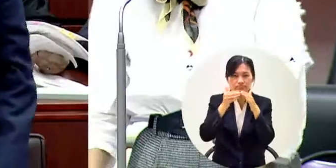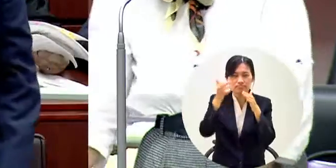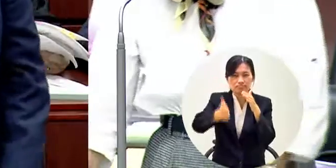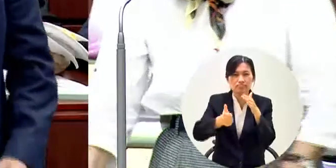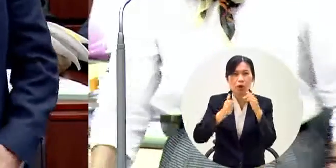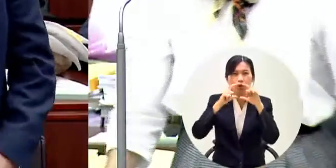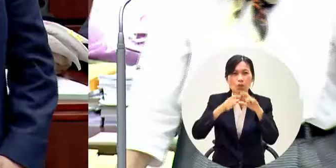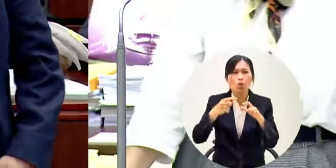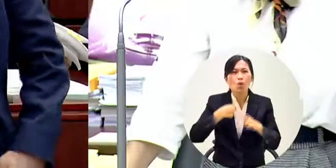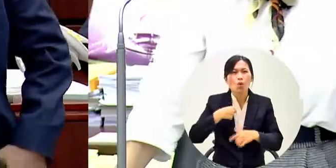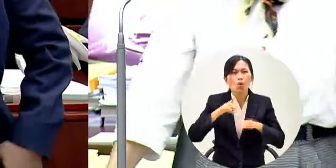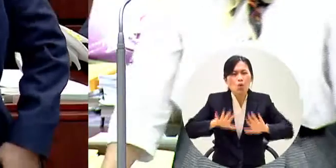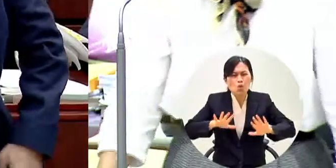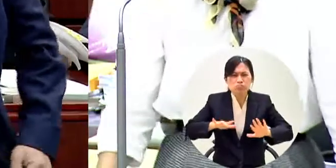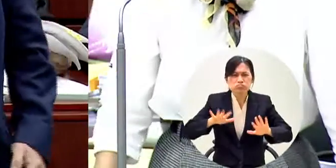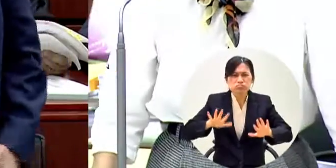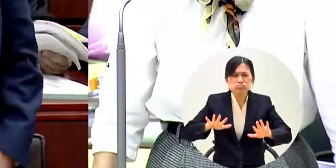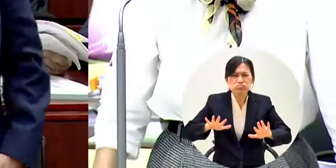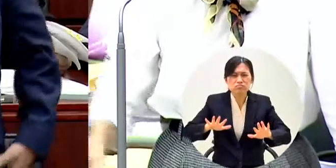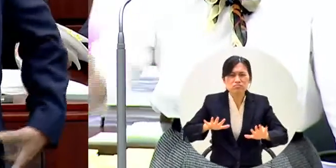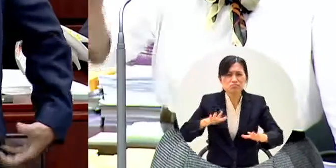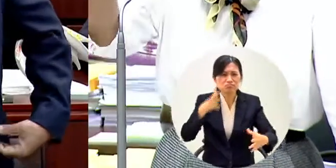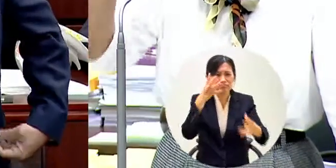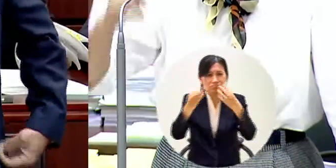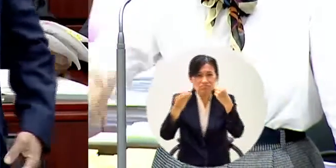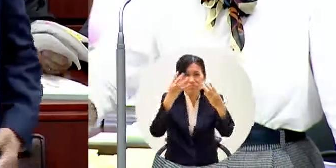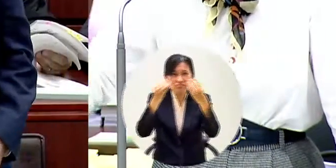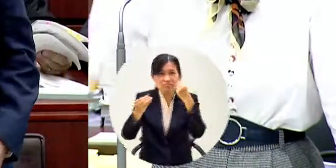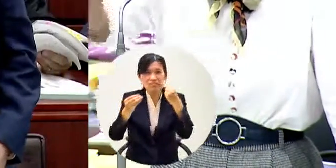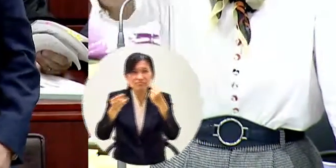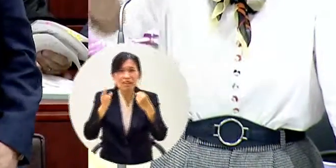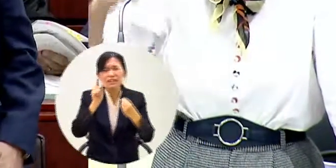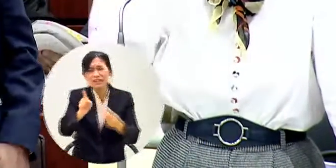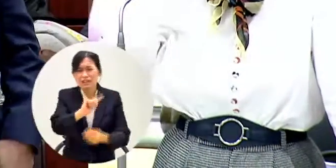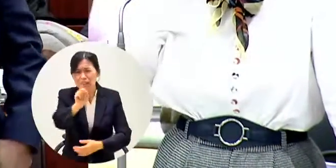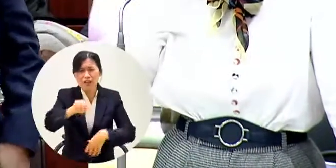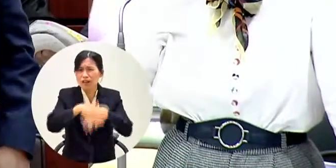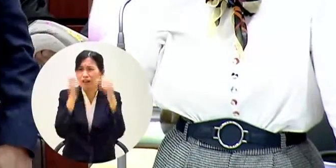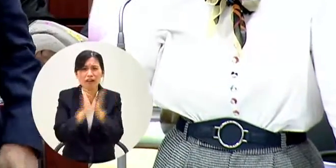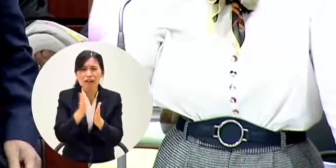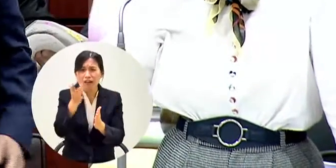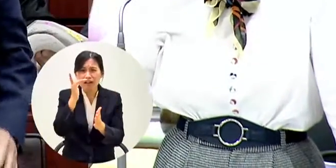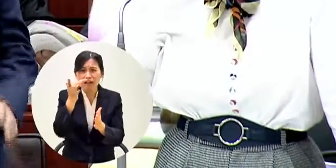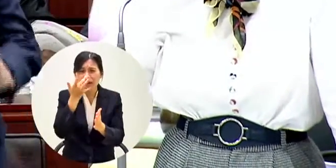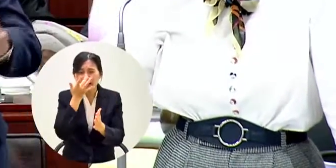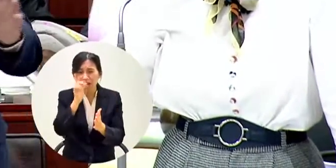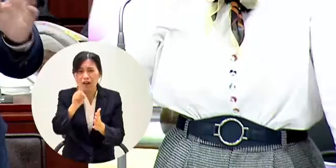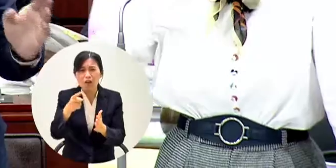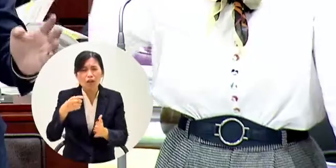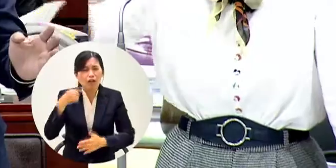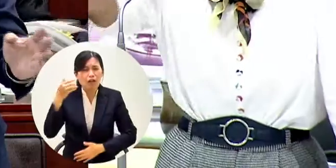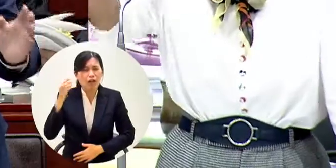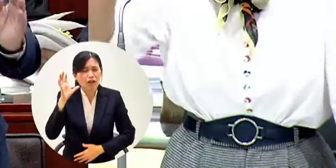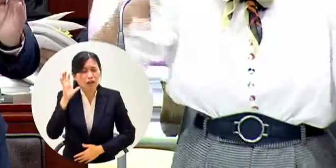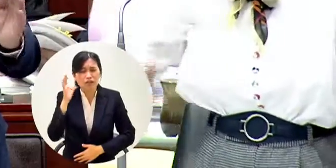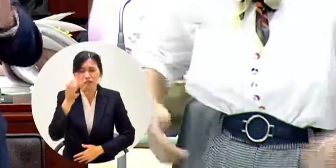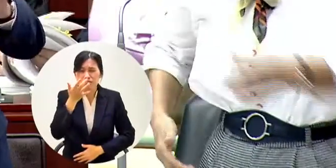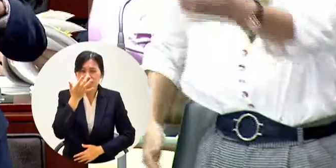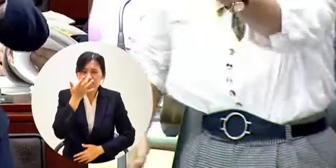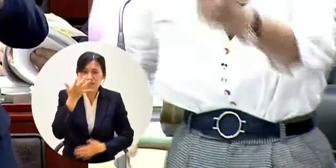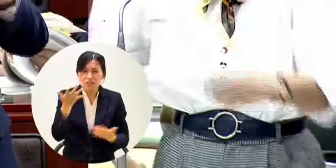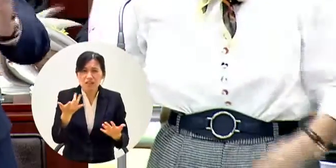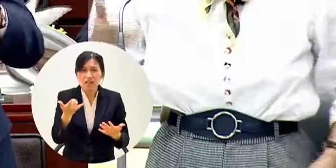因為我現在不太清楚這個議你什麼都不清楚我剛才沒聽清楚你的意思你是說花三我